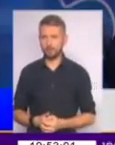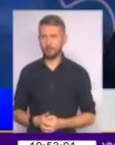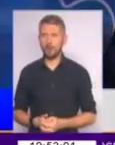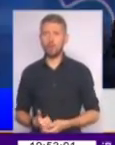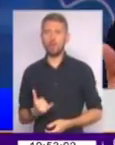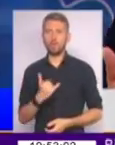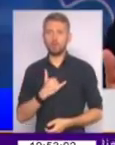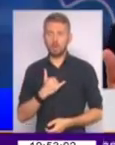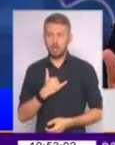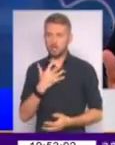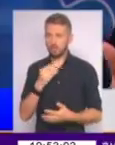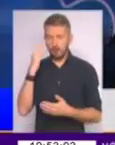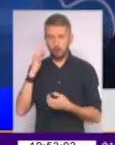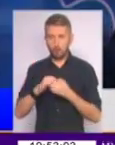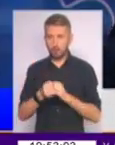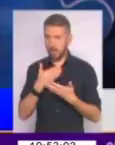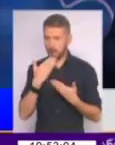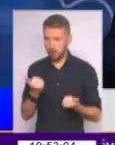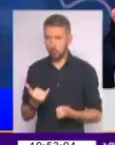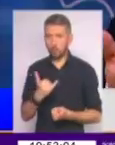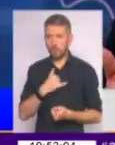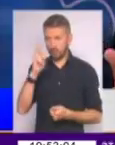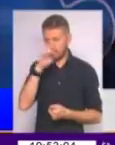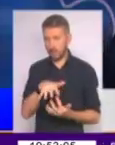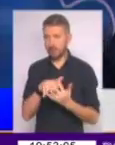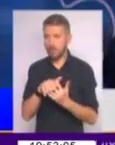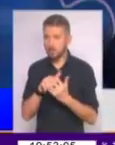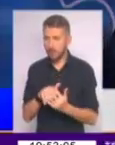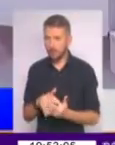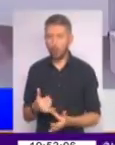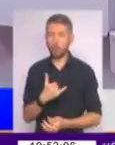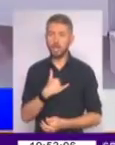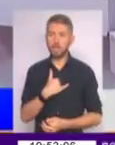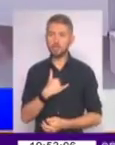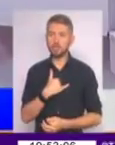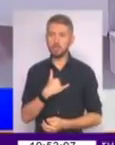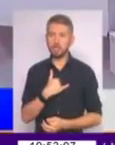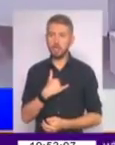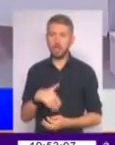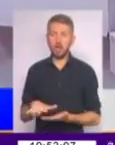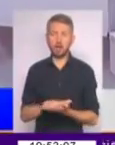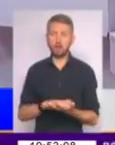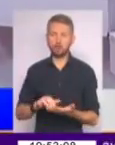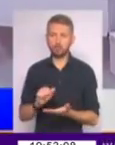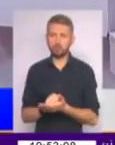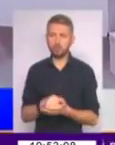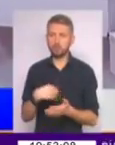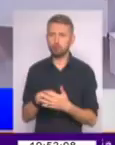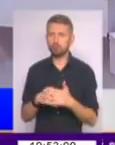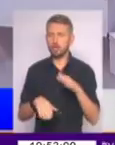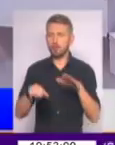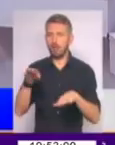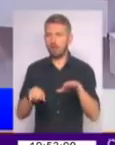нас своего угля нет. У нас в стране война. У нас разрушился бюджетный